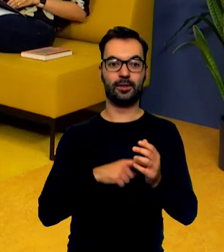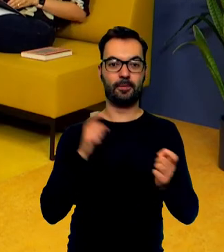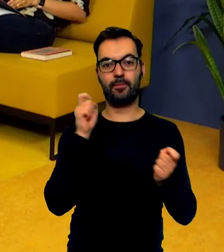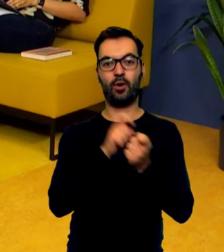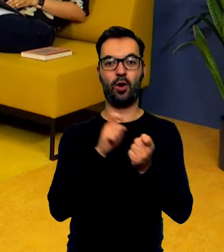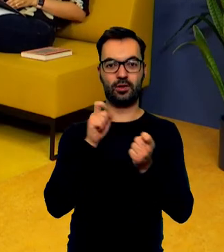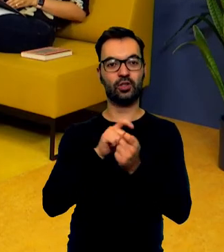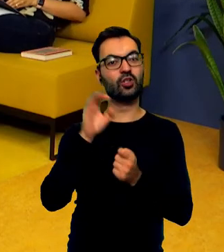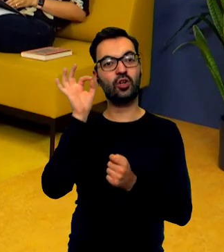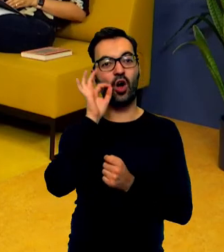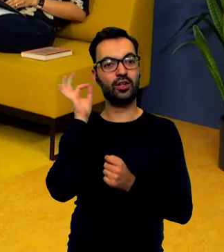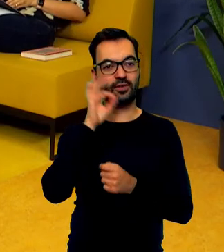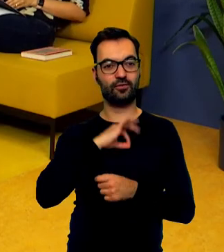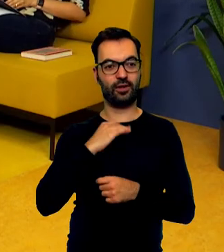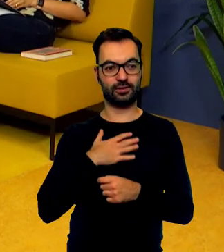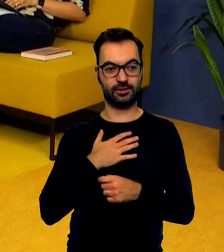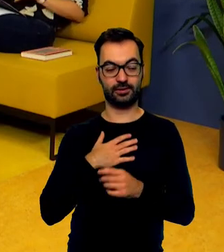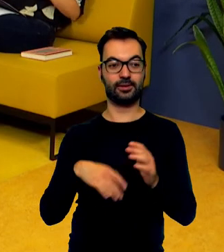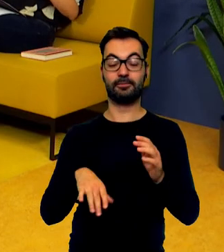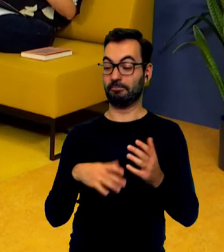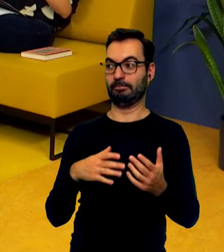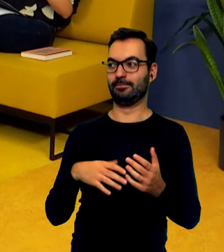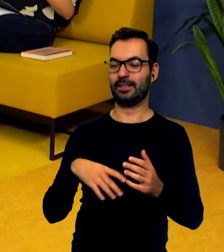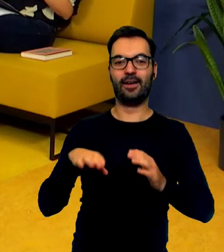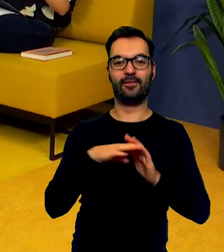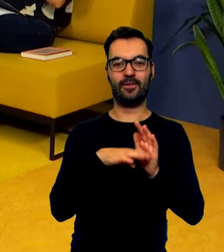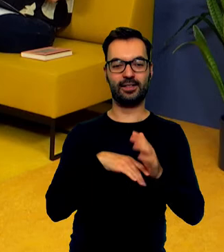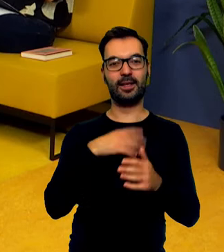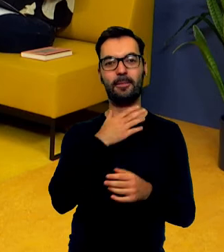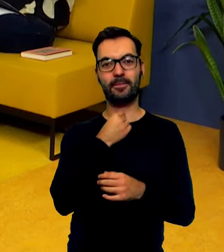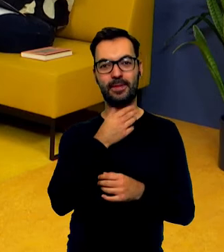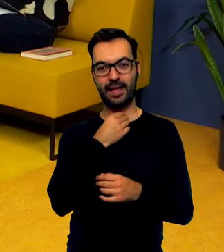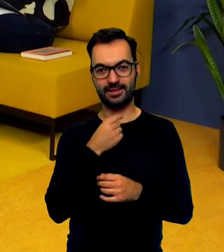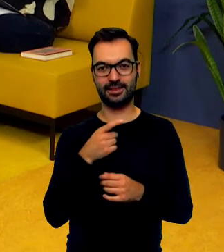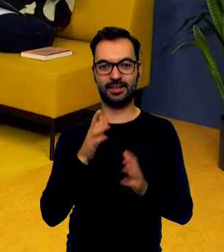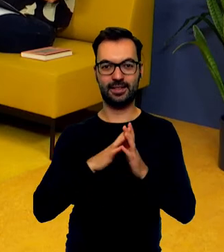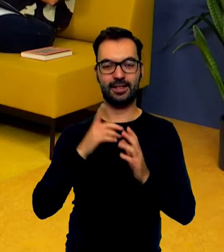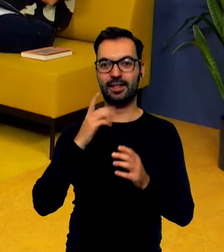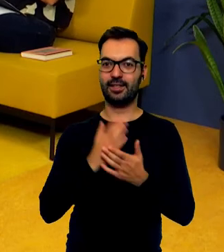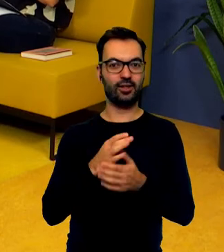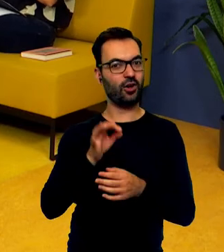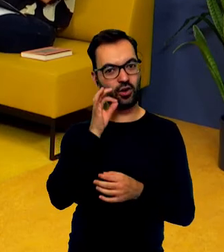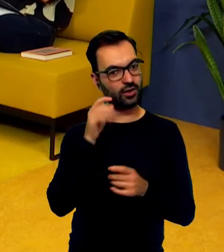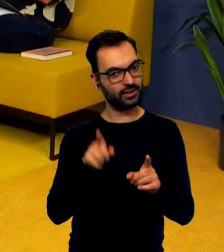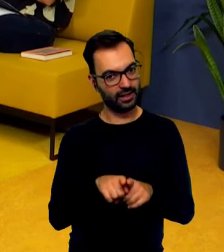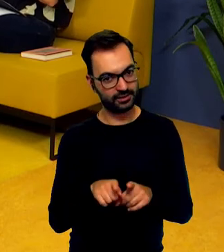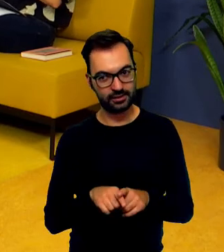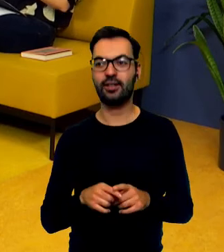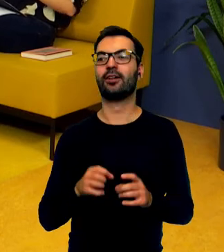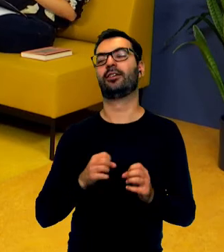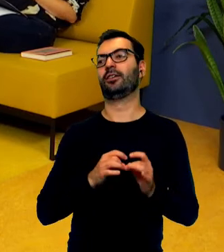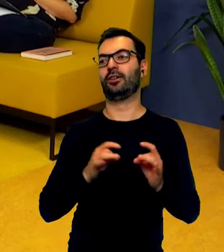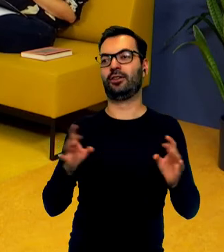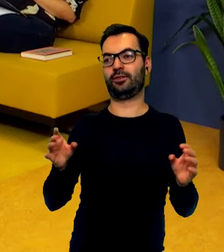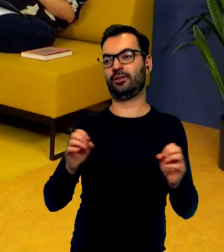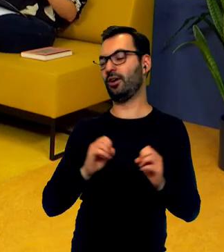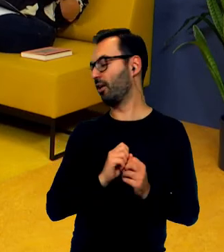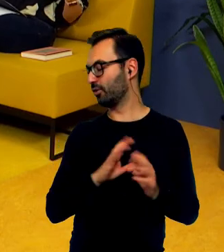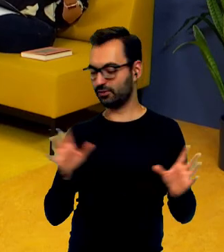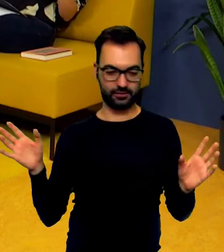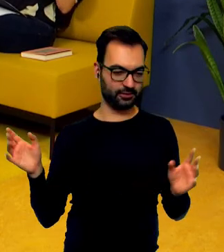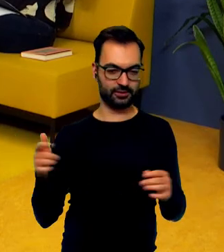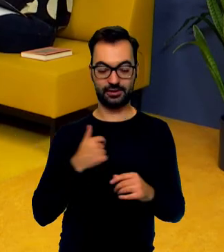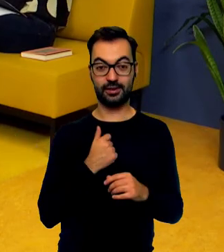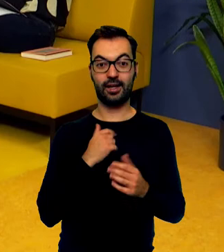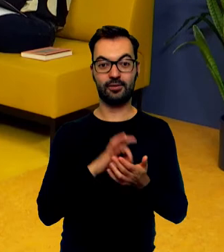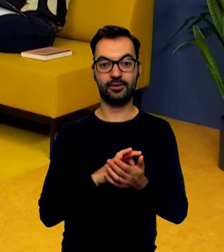protesty od kociarzy. Czy reguła dotycząca apokalipsy i o tym, żeby pamiętać o psie, dotyczy też kota, więc od razu muszę tutaj oczywiście. Ja